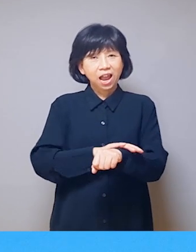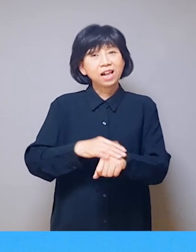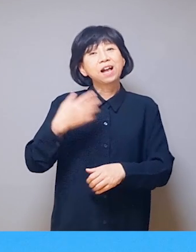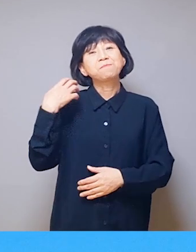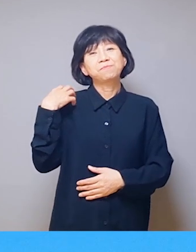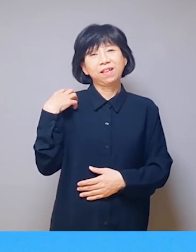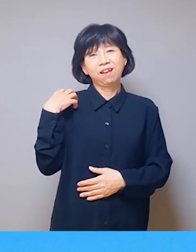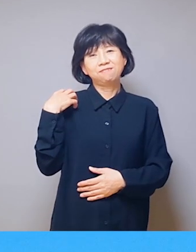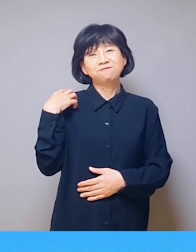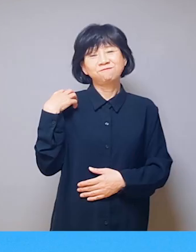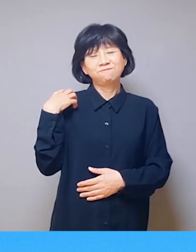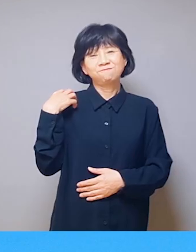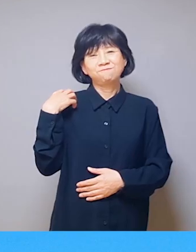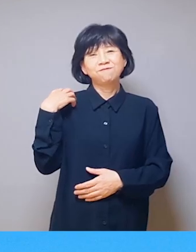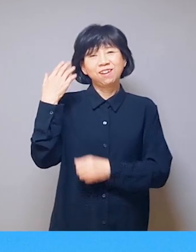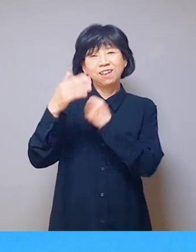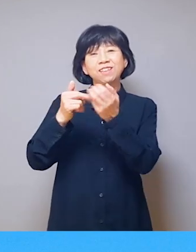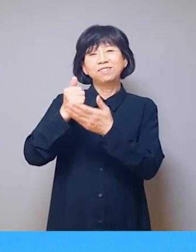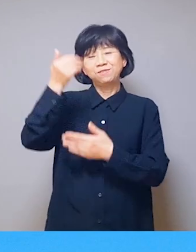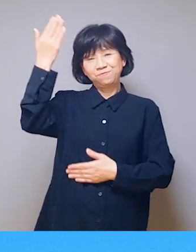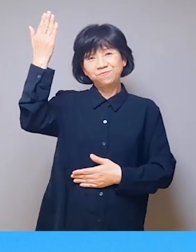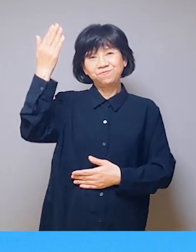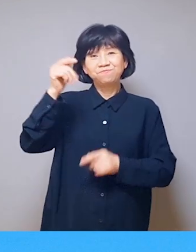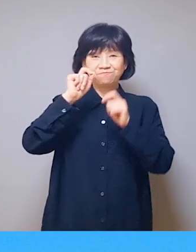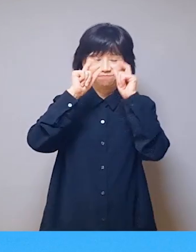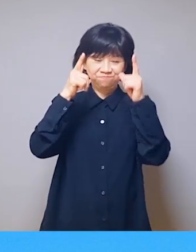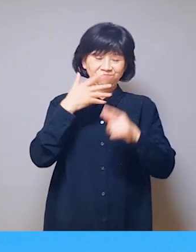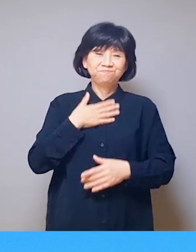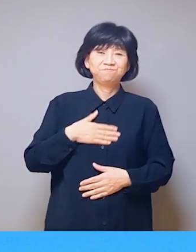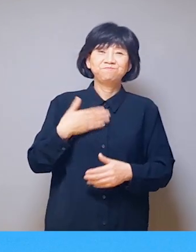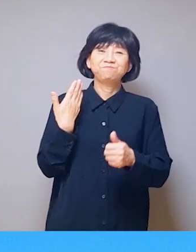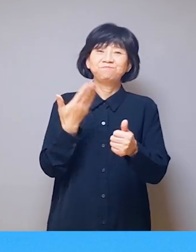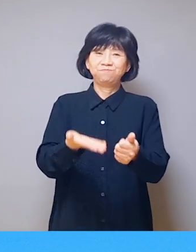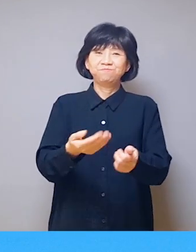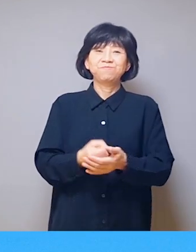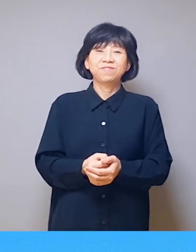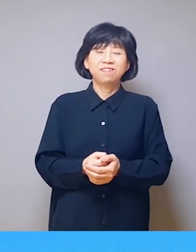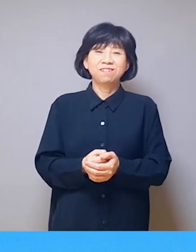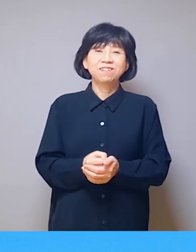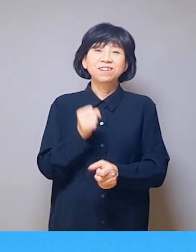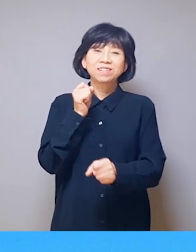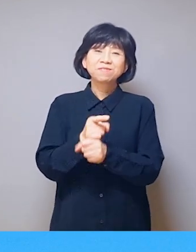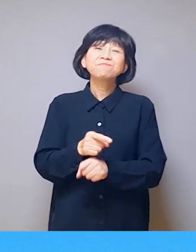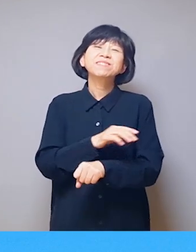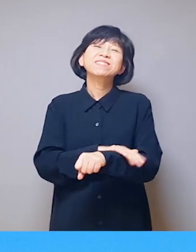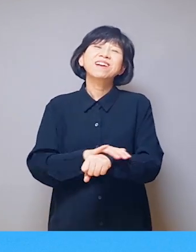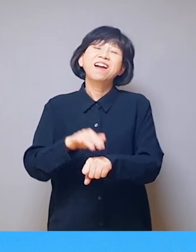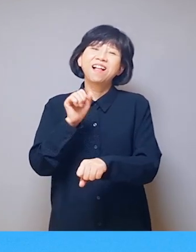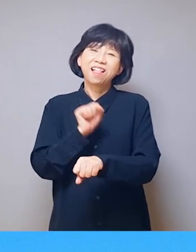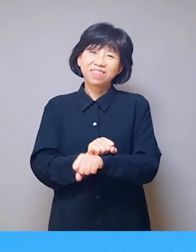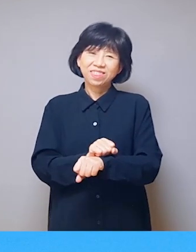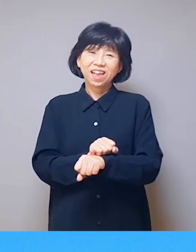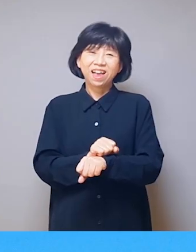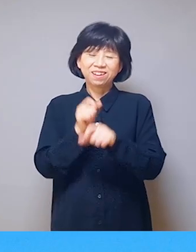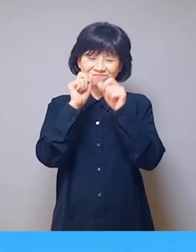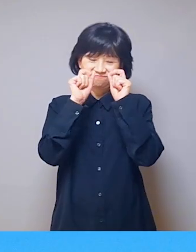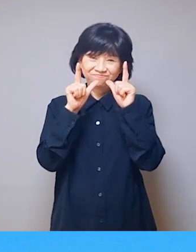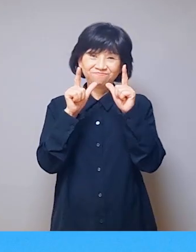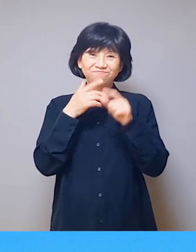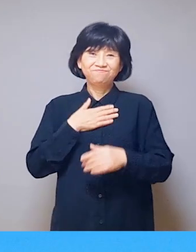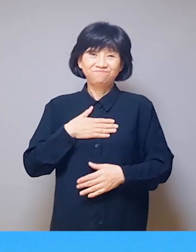있는 걸 하나님이 알게 하실 거예요. 이미 잘하고 계신 걸 하나님이 깨닫게 하신다니까요.